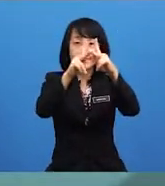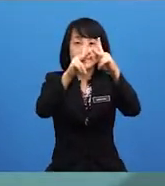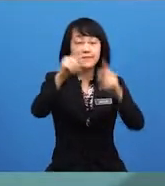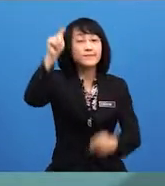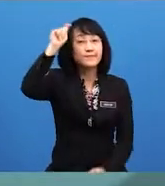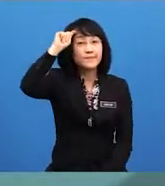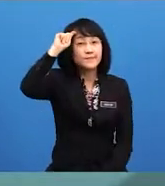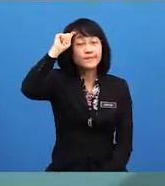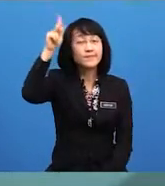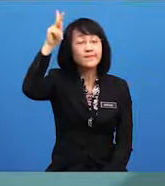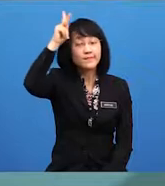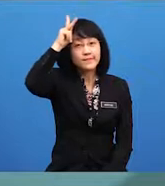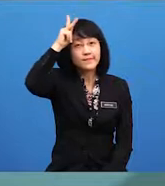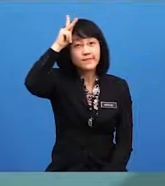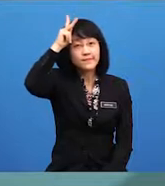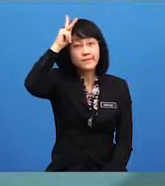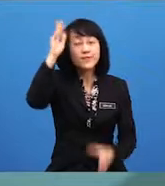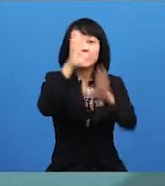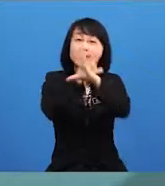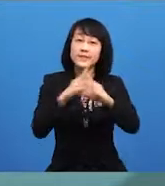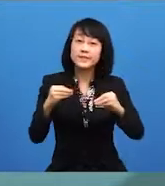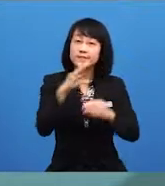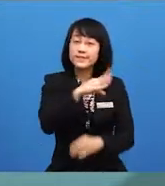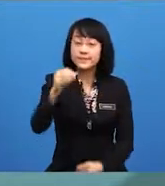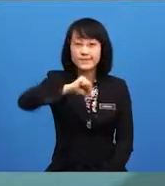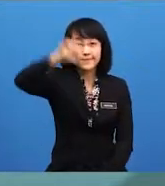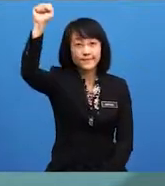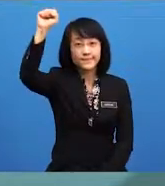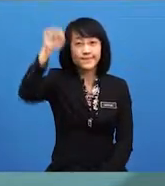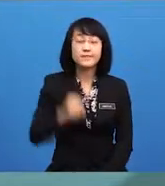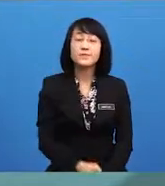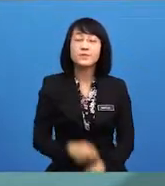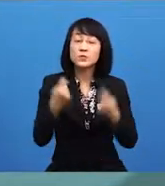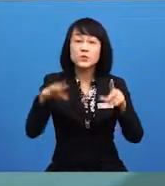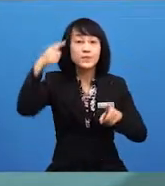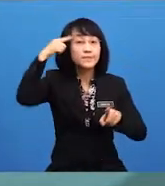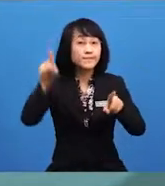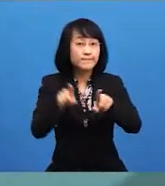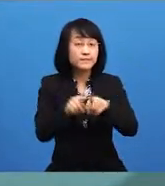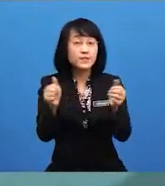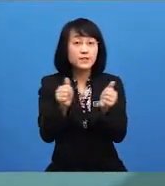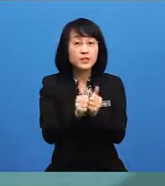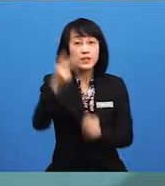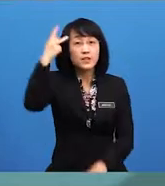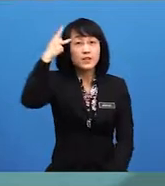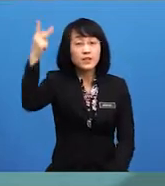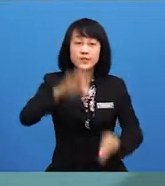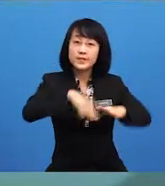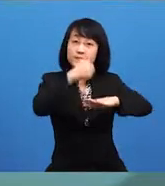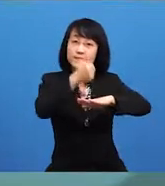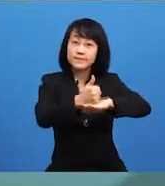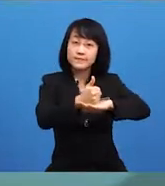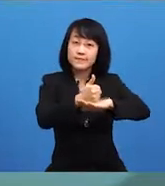Ternganu, Kelantan, Sarawak dan Sabah telah bersetuju dengan konsep penubuhan